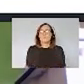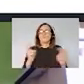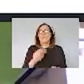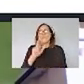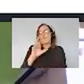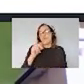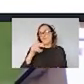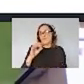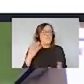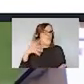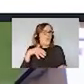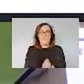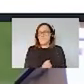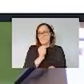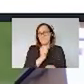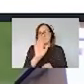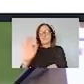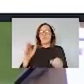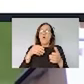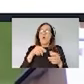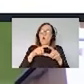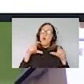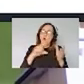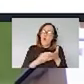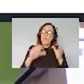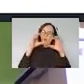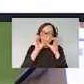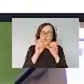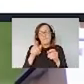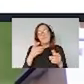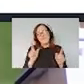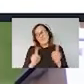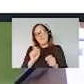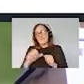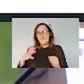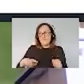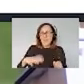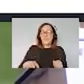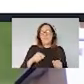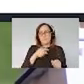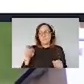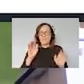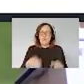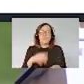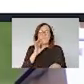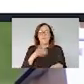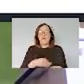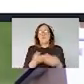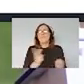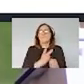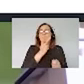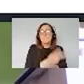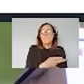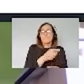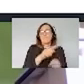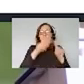muszę mieć konta na Google. A Państwo robicie co chcecie. To też jest czasem ważne ze względu na to, że możecie Państwo po prostu włączyć taką tablicę